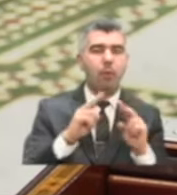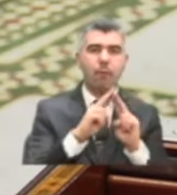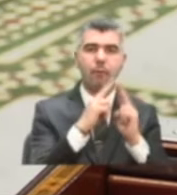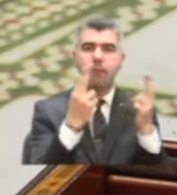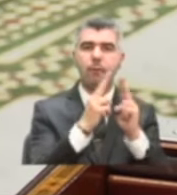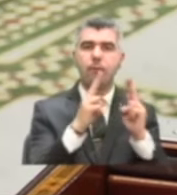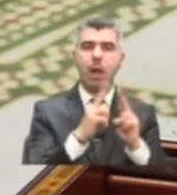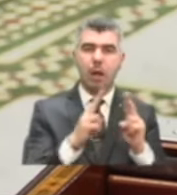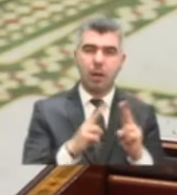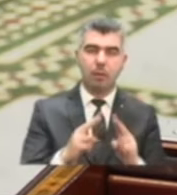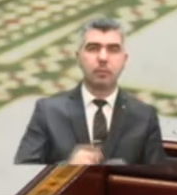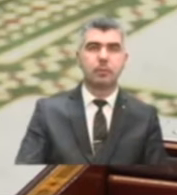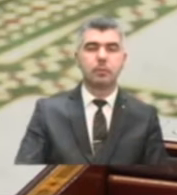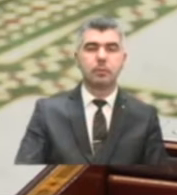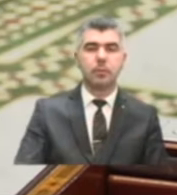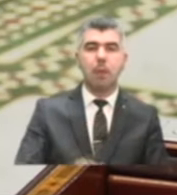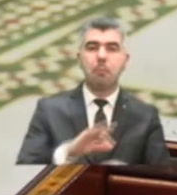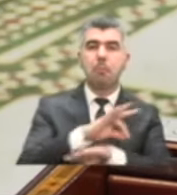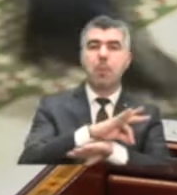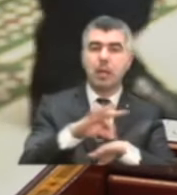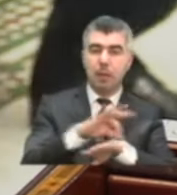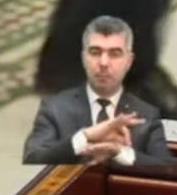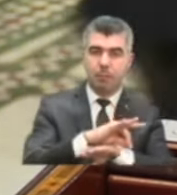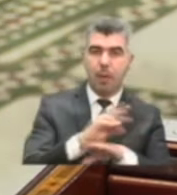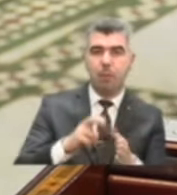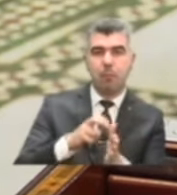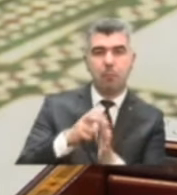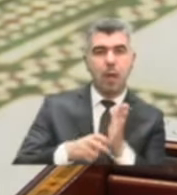القطاع، والمكتب الوطني